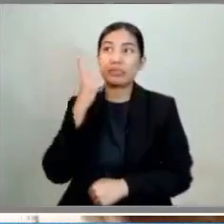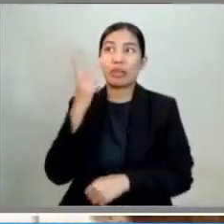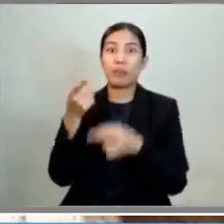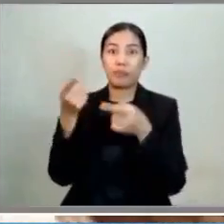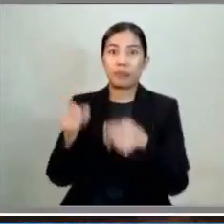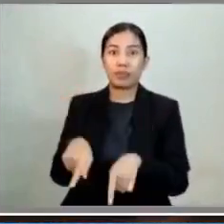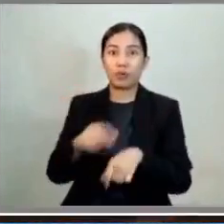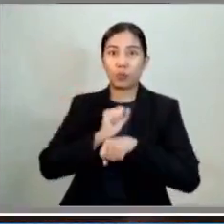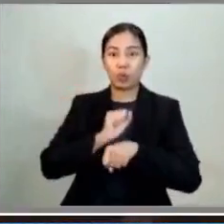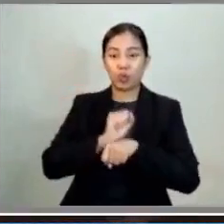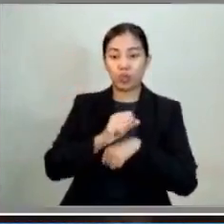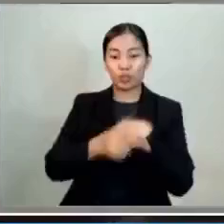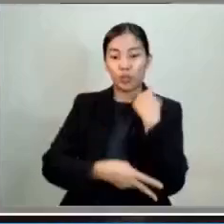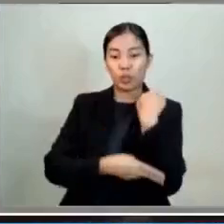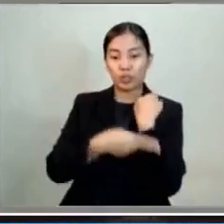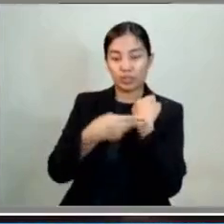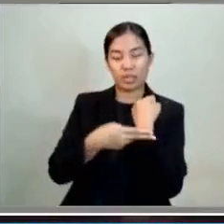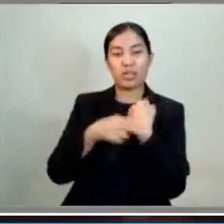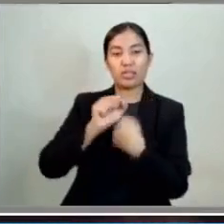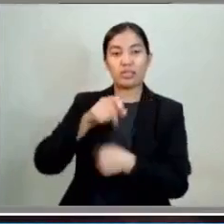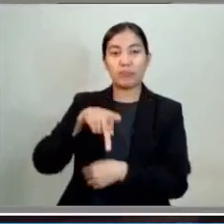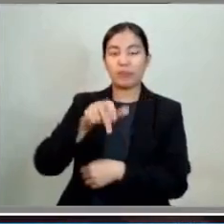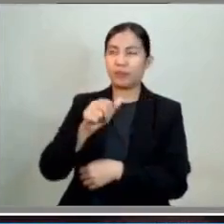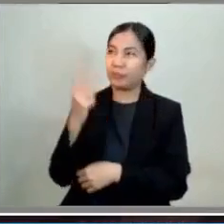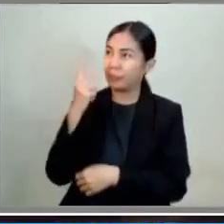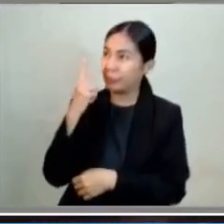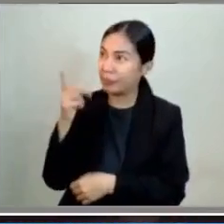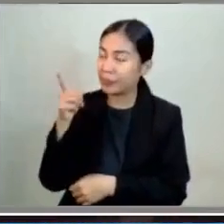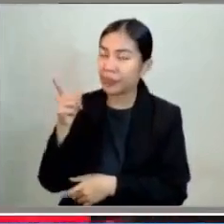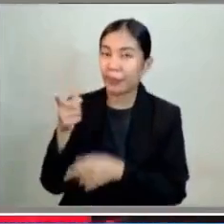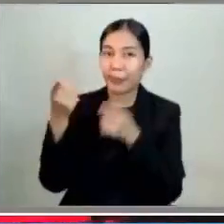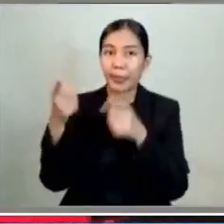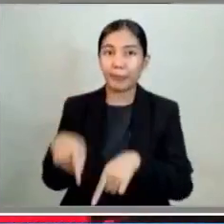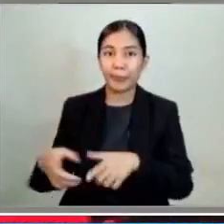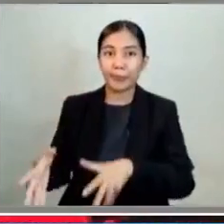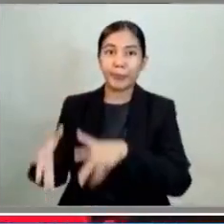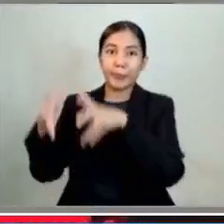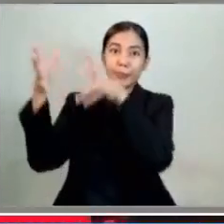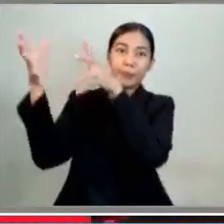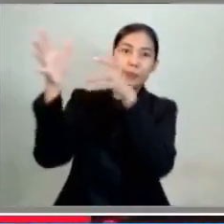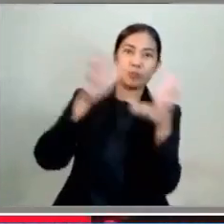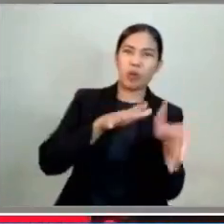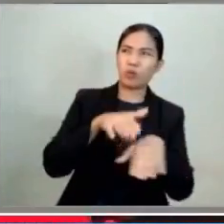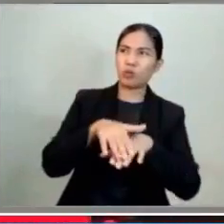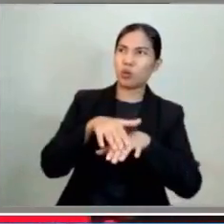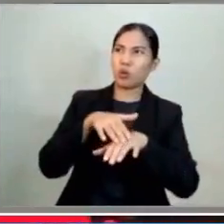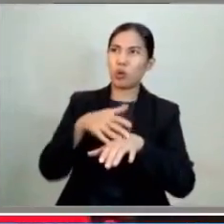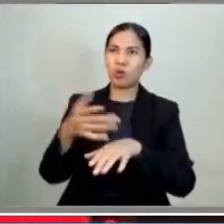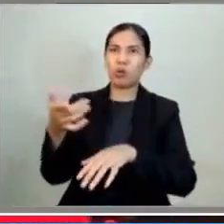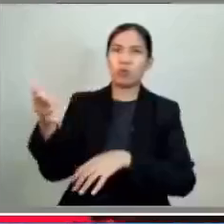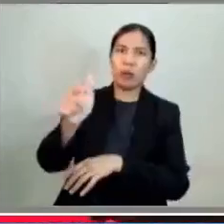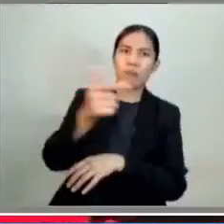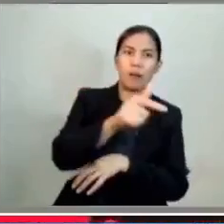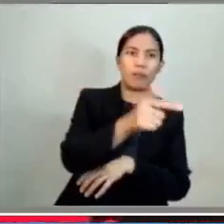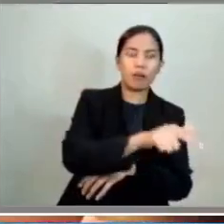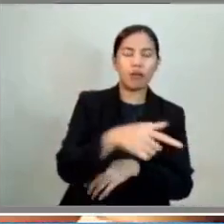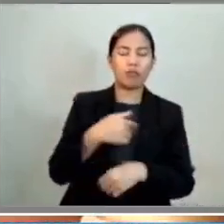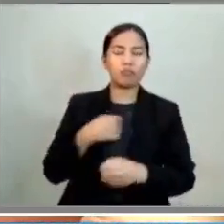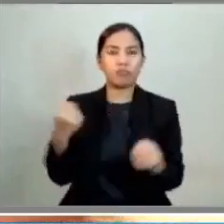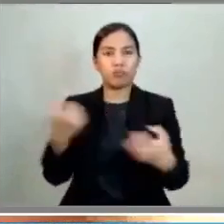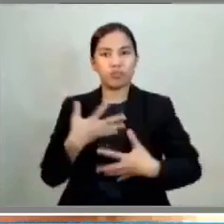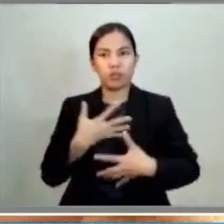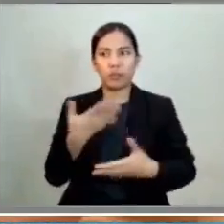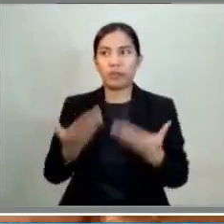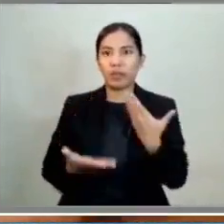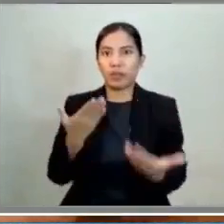nagtumbahang poste. Dahan-dahan lang naman na bubagsak yan, no? Tapos sunod-sunod na. Natakot kasi baka mamaya makaapekto sa tao.